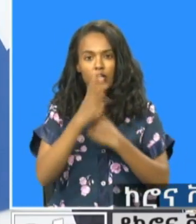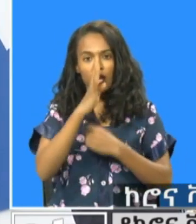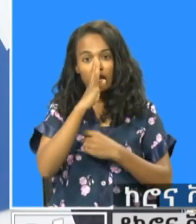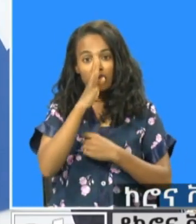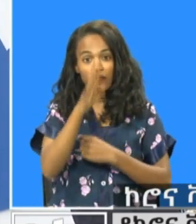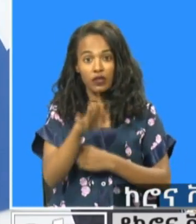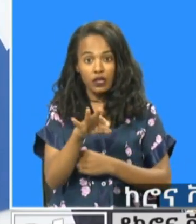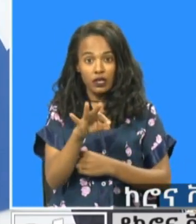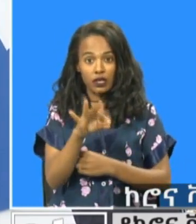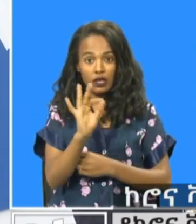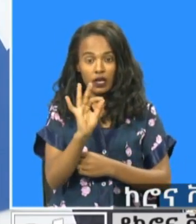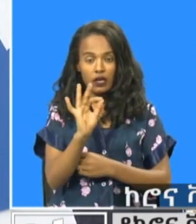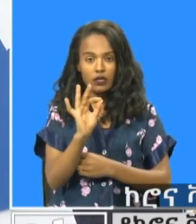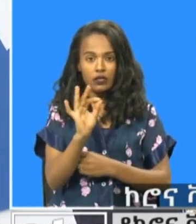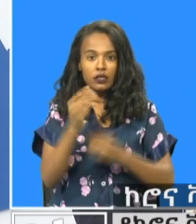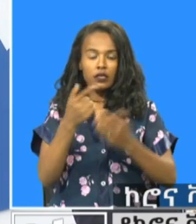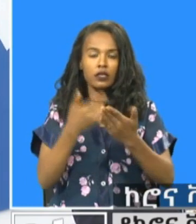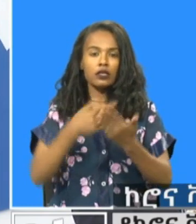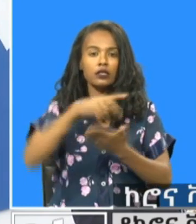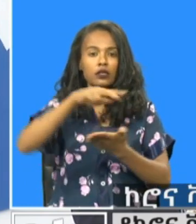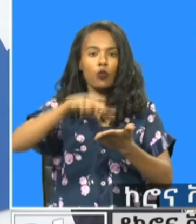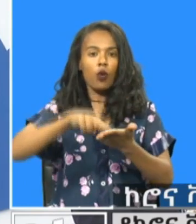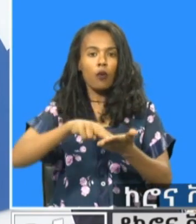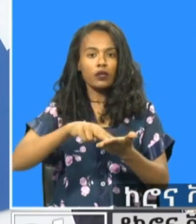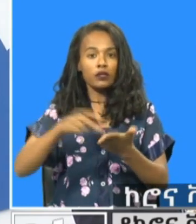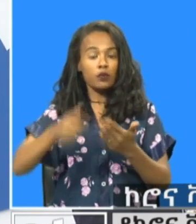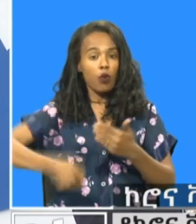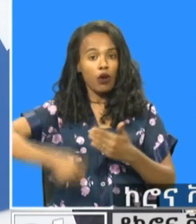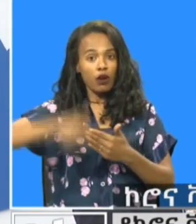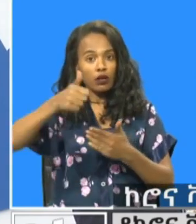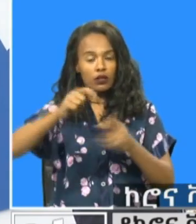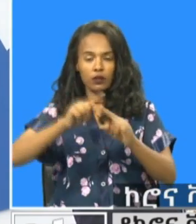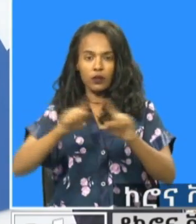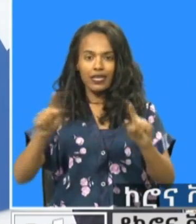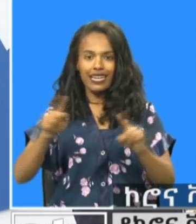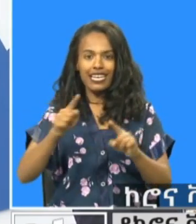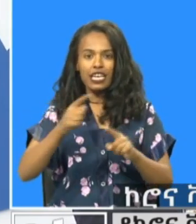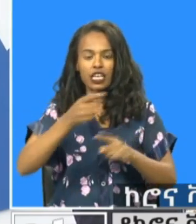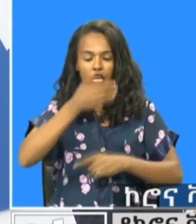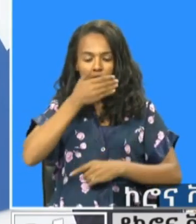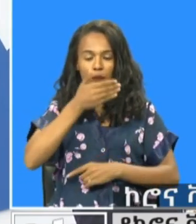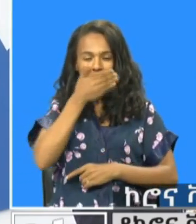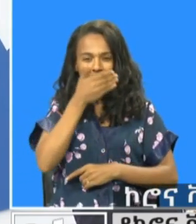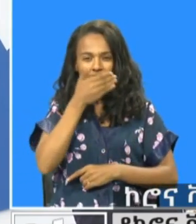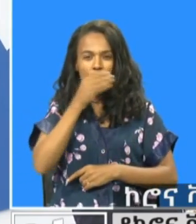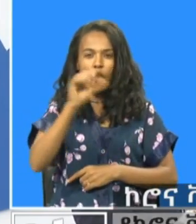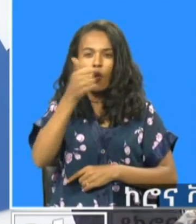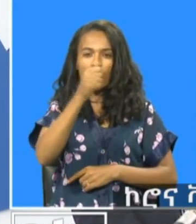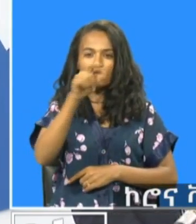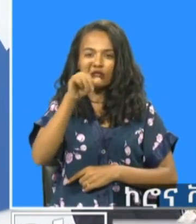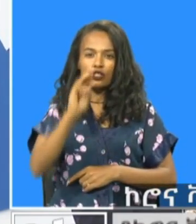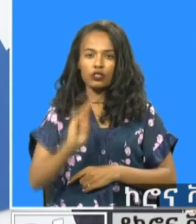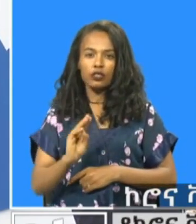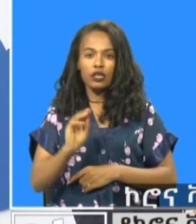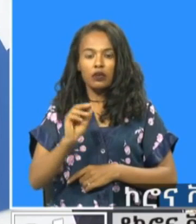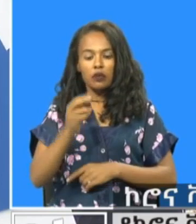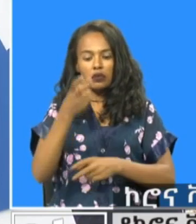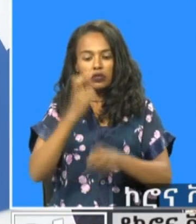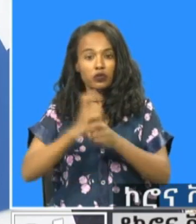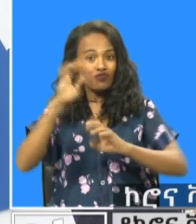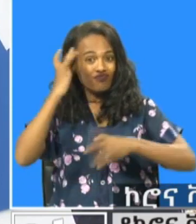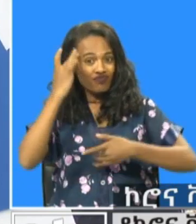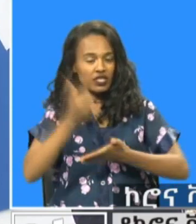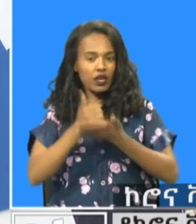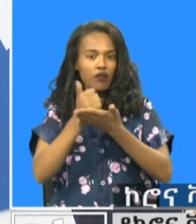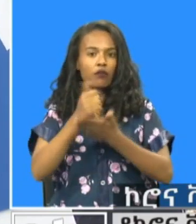እየተፈጠረ ይገኛል። እነዚህ ተቋማት በዋነኛነት በተለይ የኦክሲጅን ድጋፍ እንደዚሁም ሌላ የጽኑ ህሙማን ድጋፍ